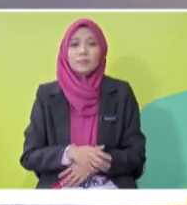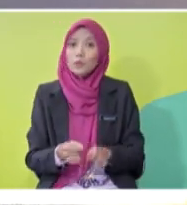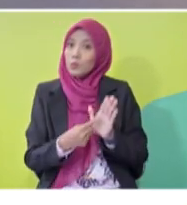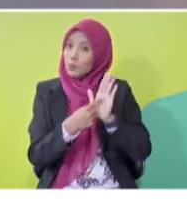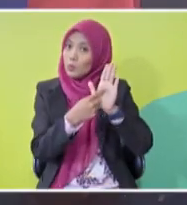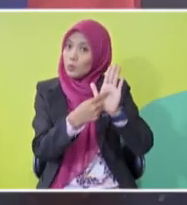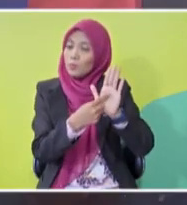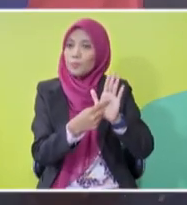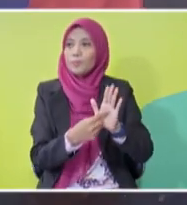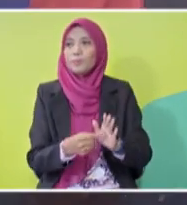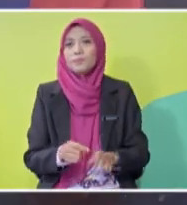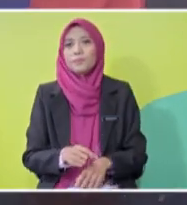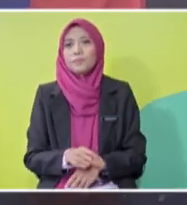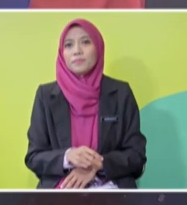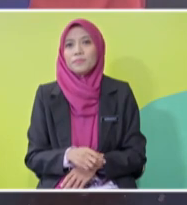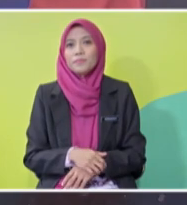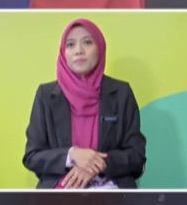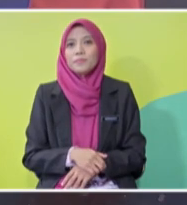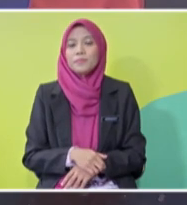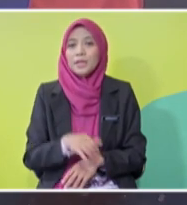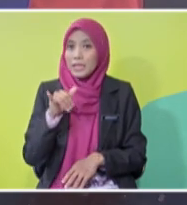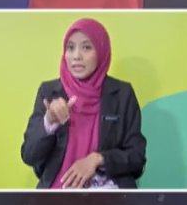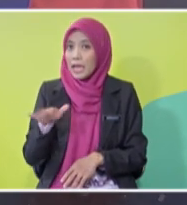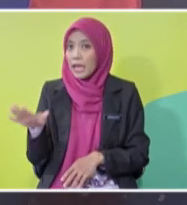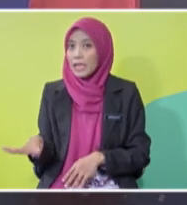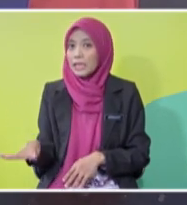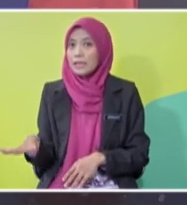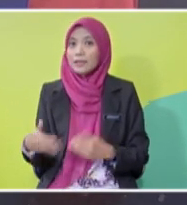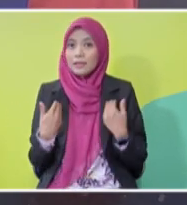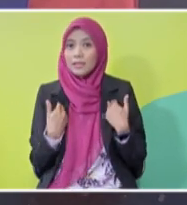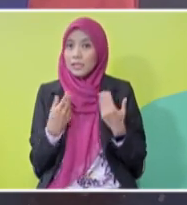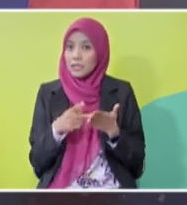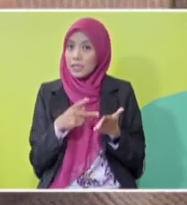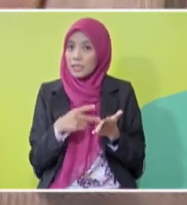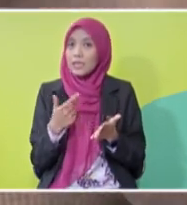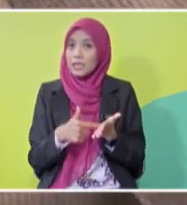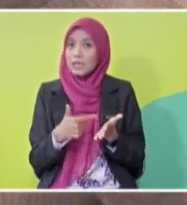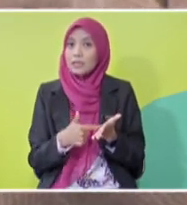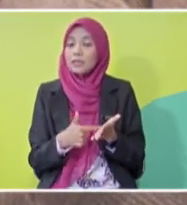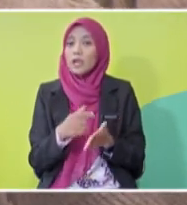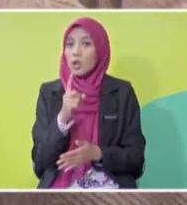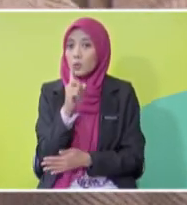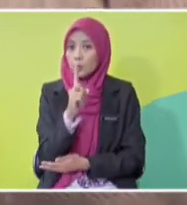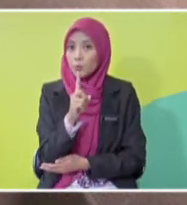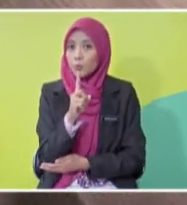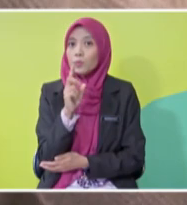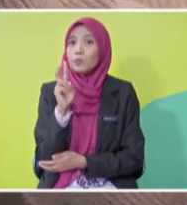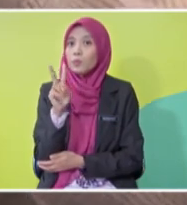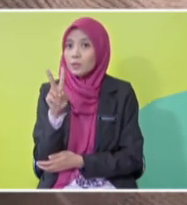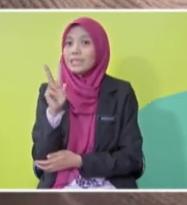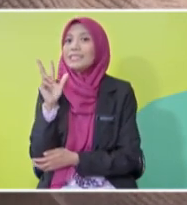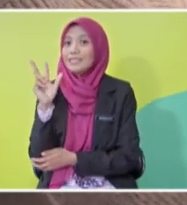Ah ini yang adik-adik dulu 1 2